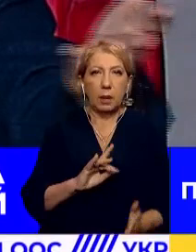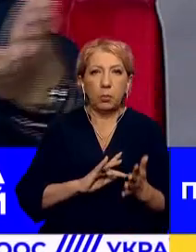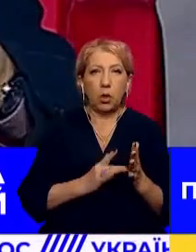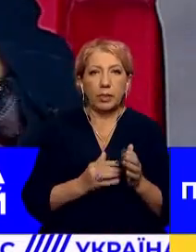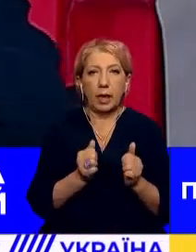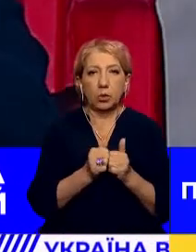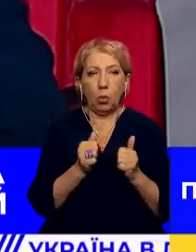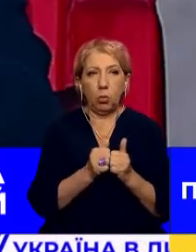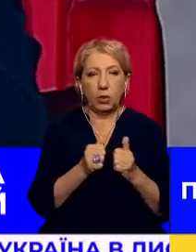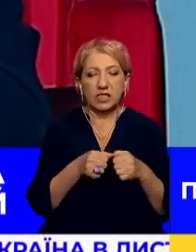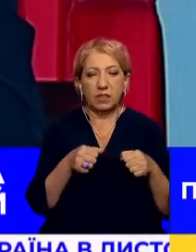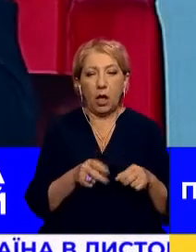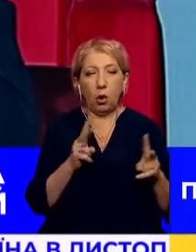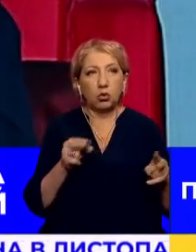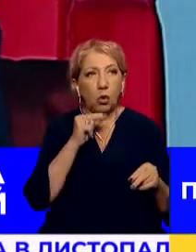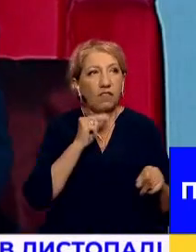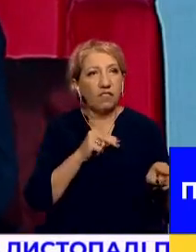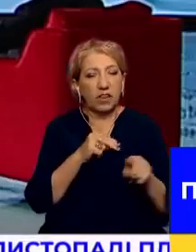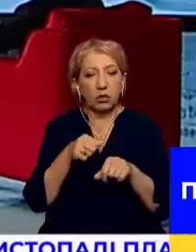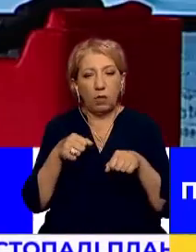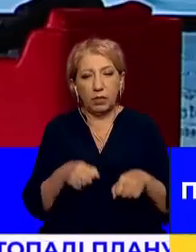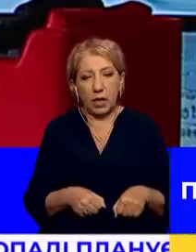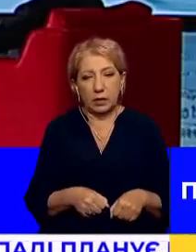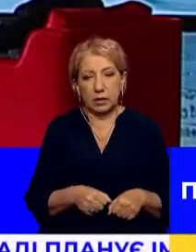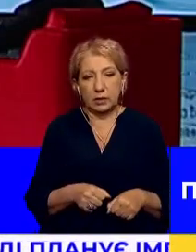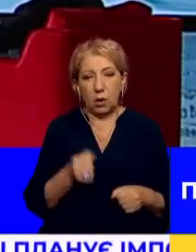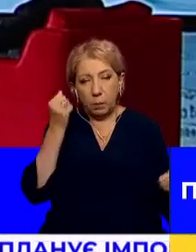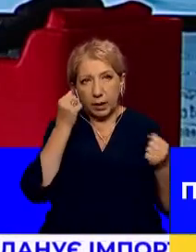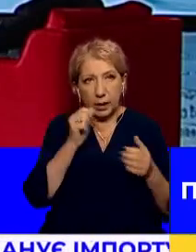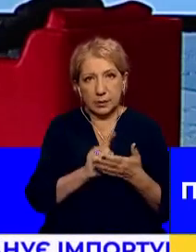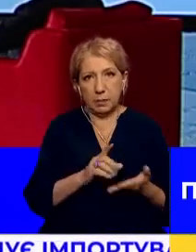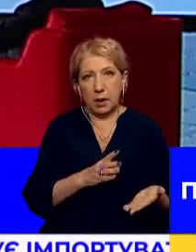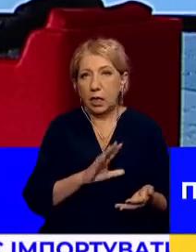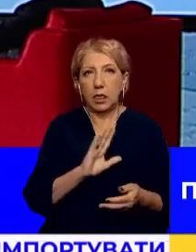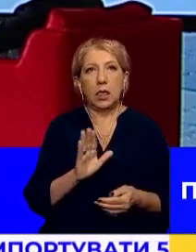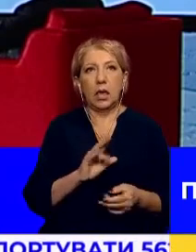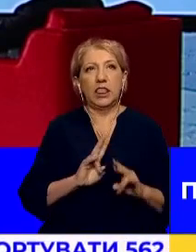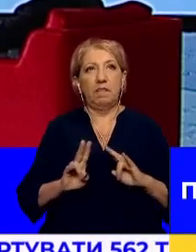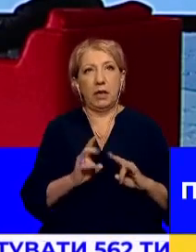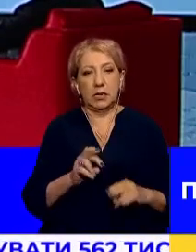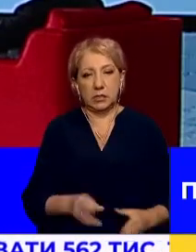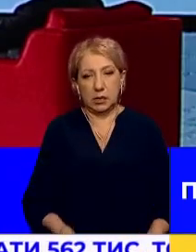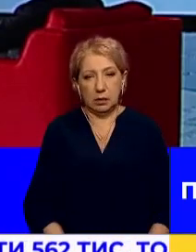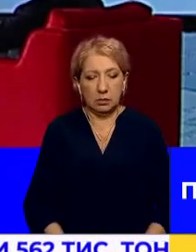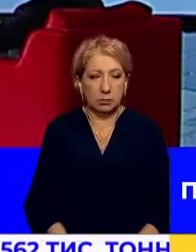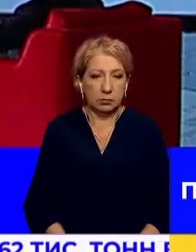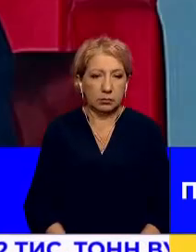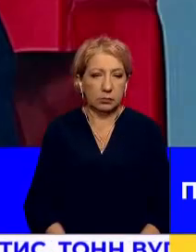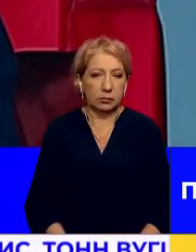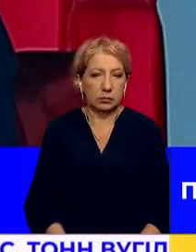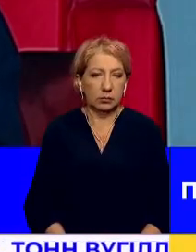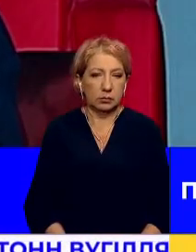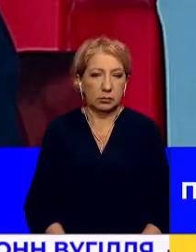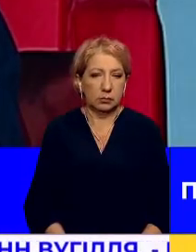влади, яка, ну, хтось має цим опікатися, щоб два заводи не стали. І не